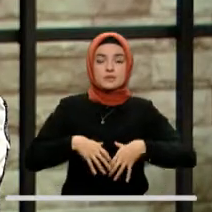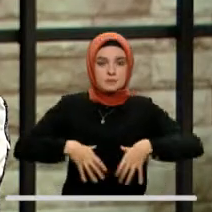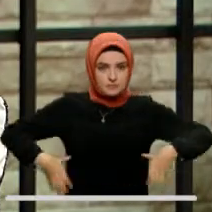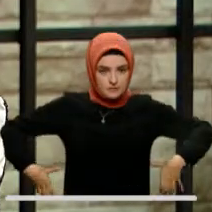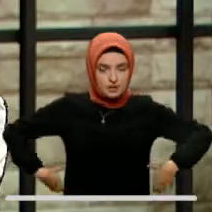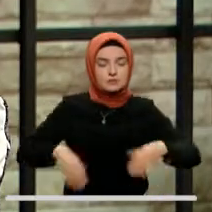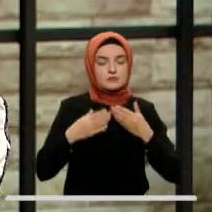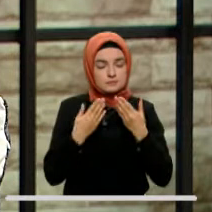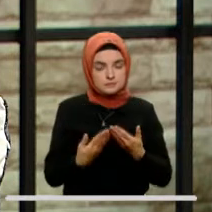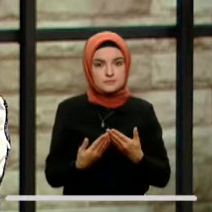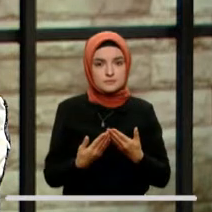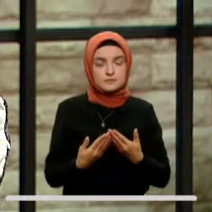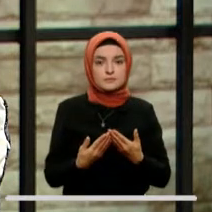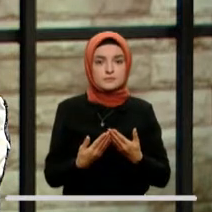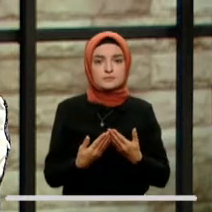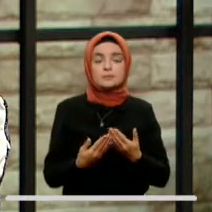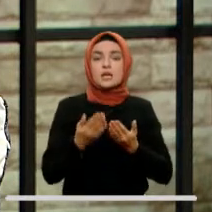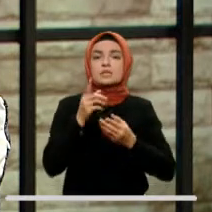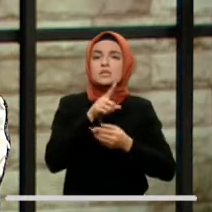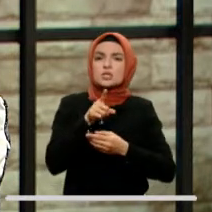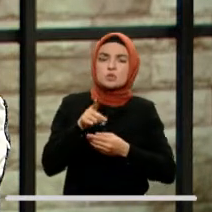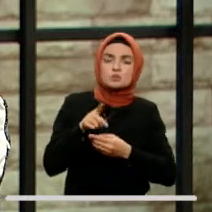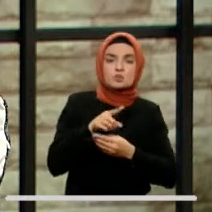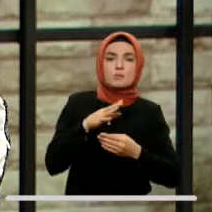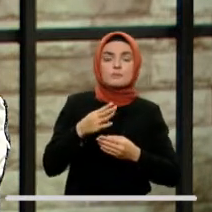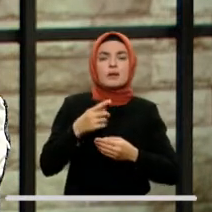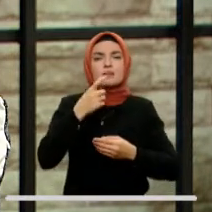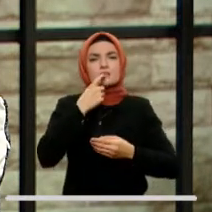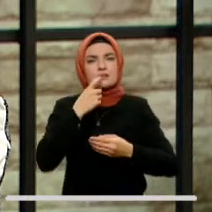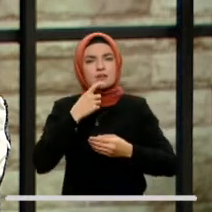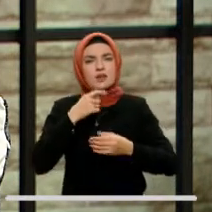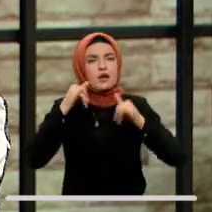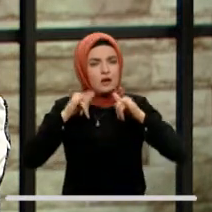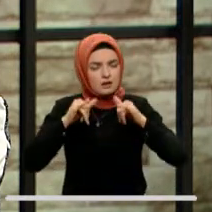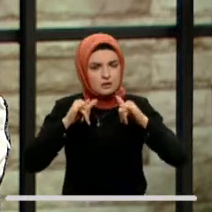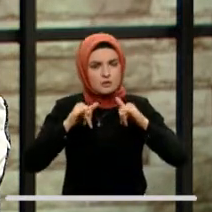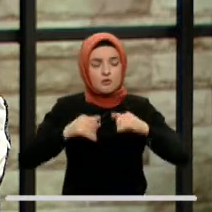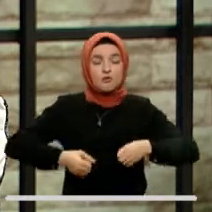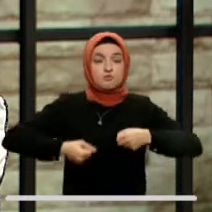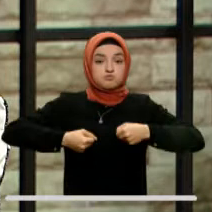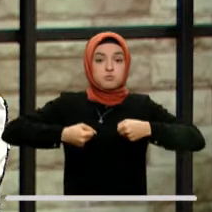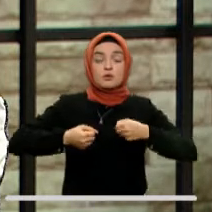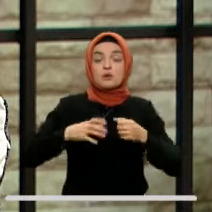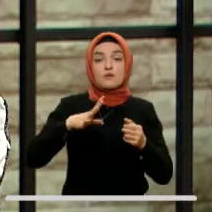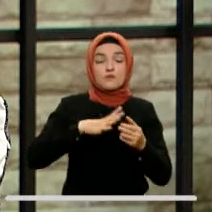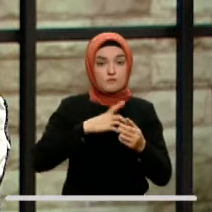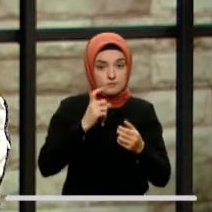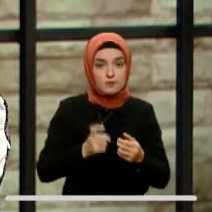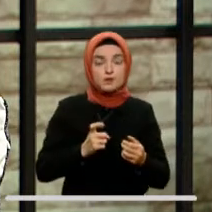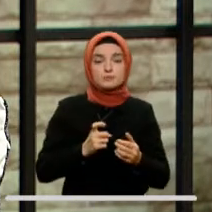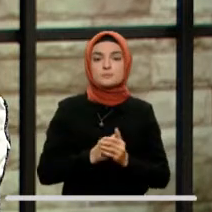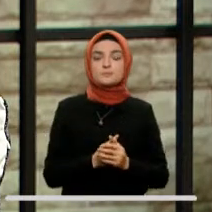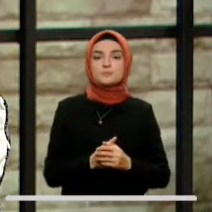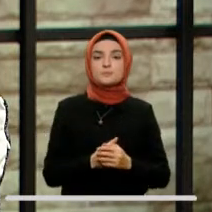Tamam. Kilosunda yani şöyle yaşıtlarına göre, boyuna göre bir fazlalık fark ediyorsak aslında.